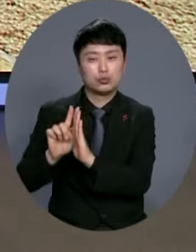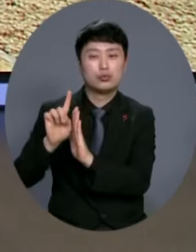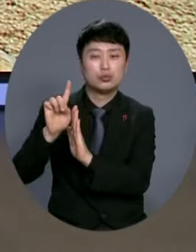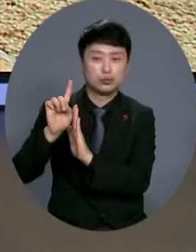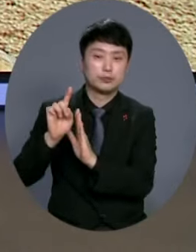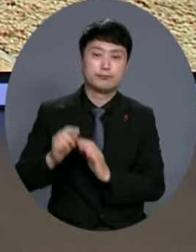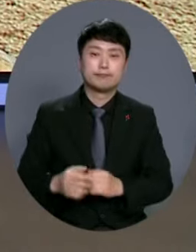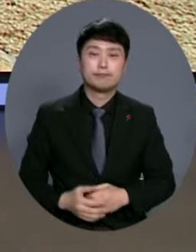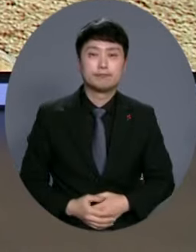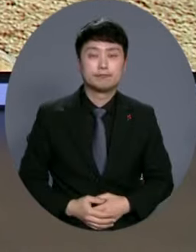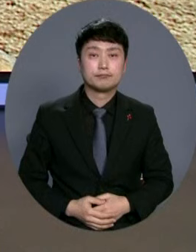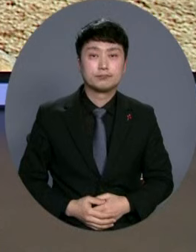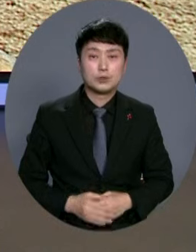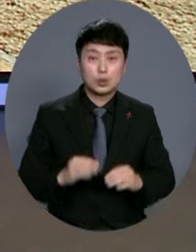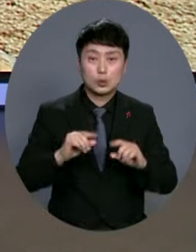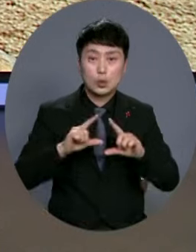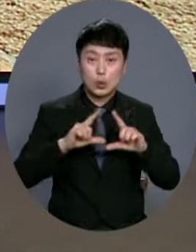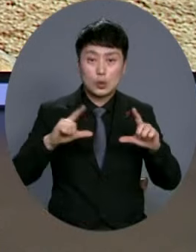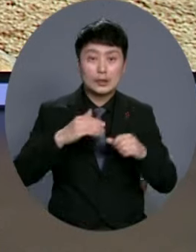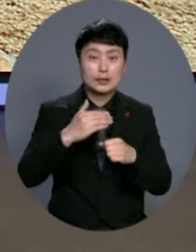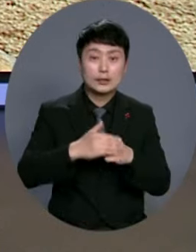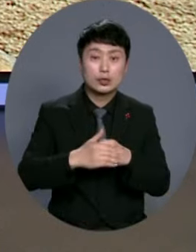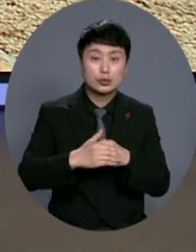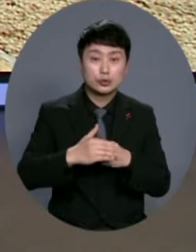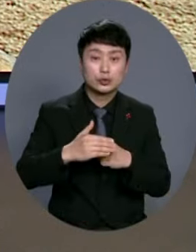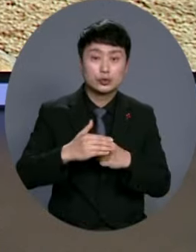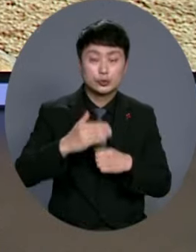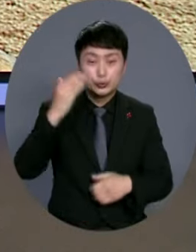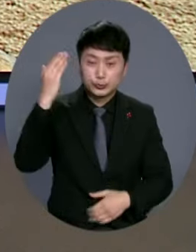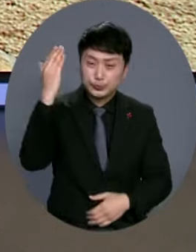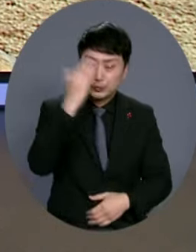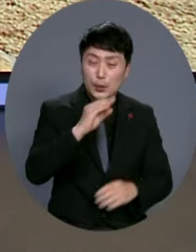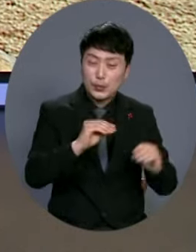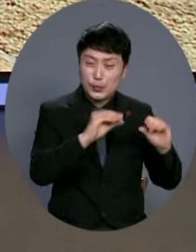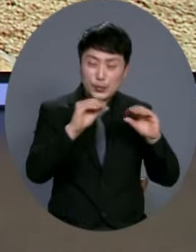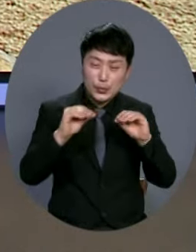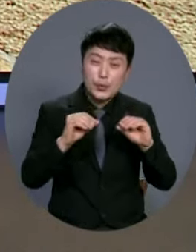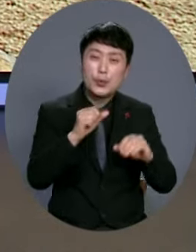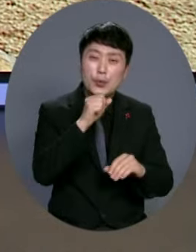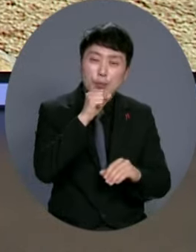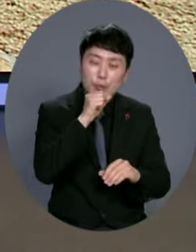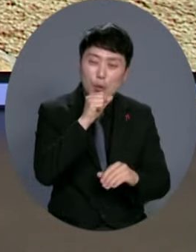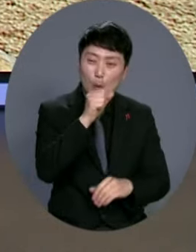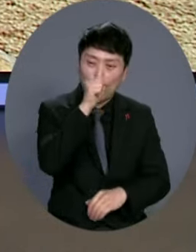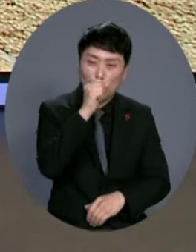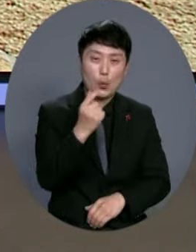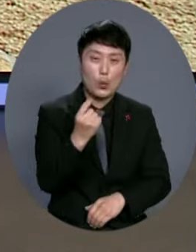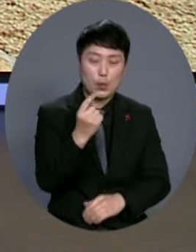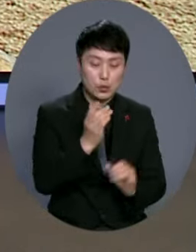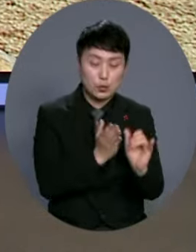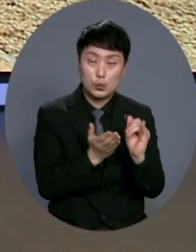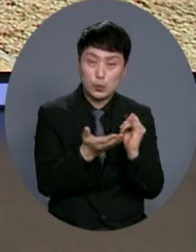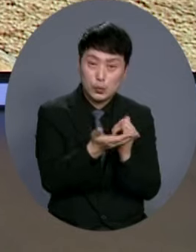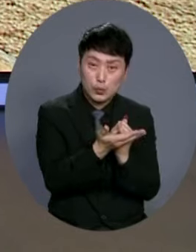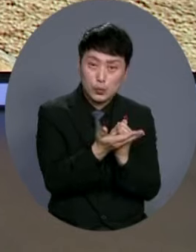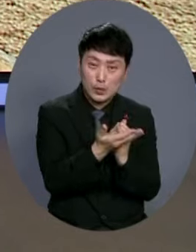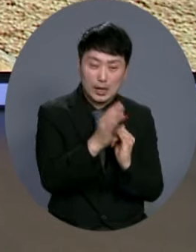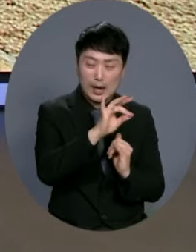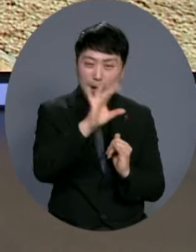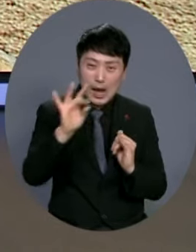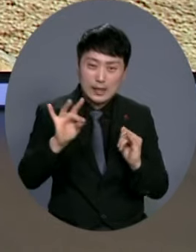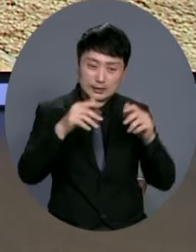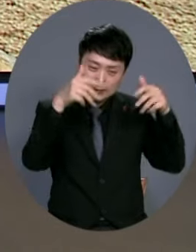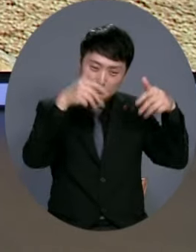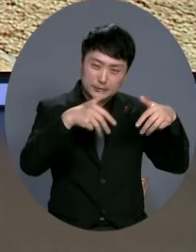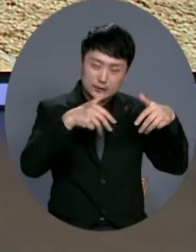전망입니다 토요일 우리 지역 대체로 맑은 가운데 미세먼지 단계도 조음 예상됩니다 울릉도와 독도에는 가끔 비